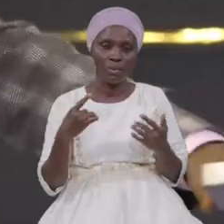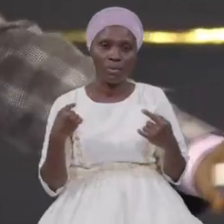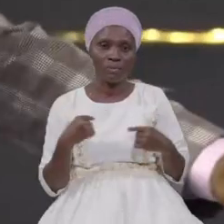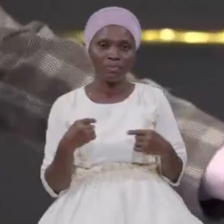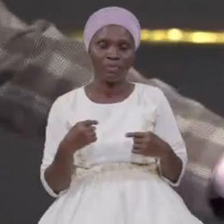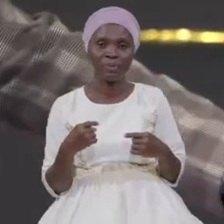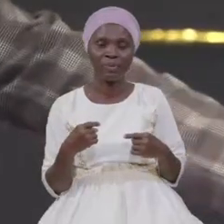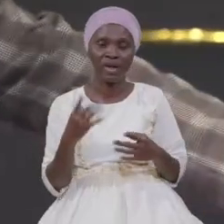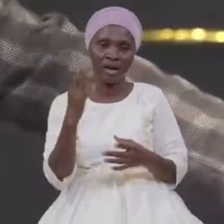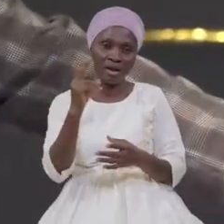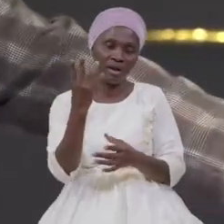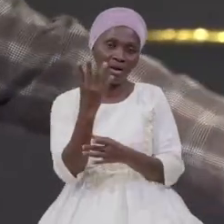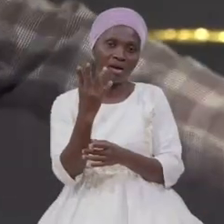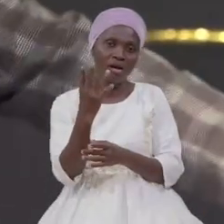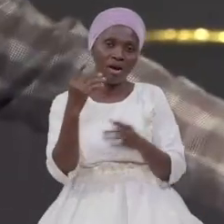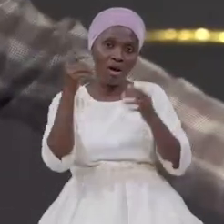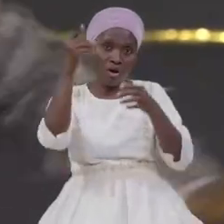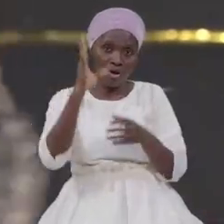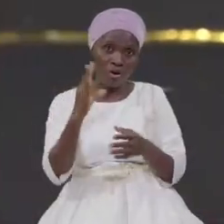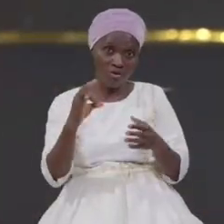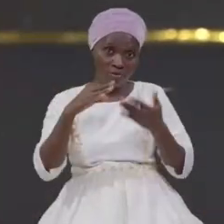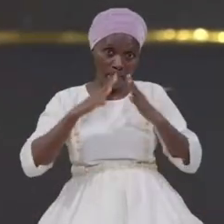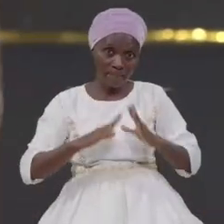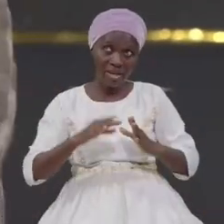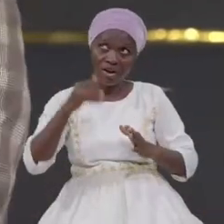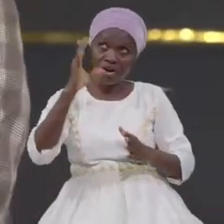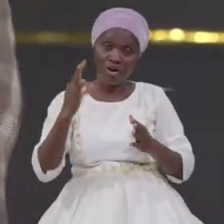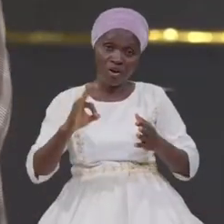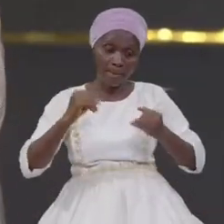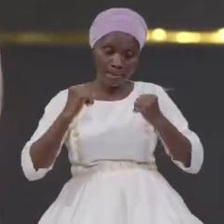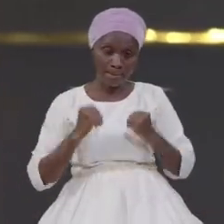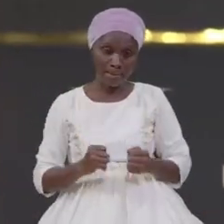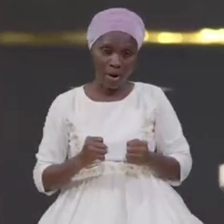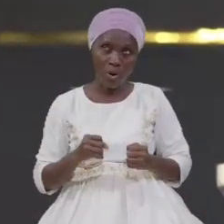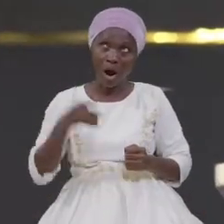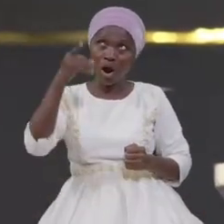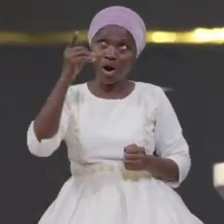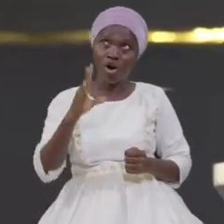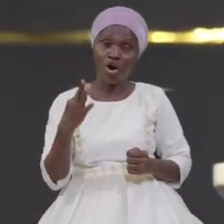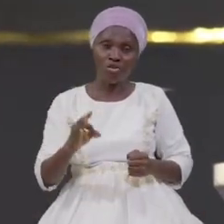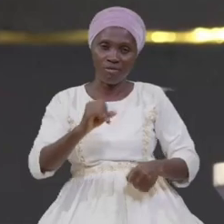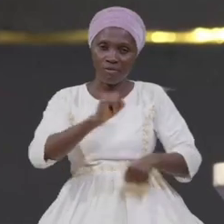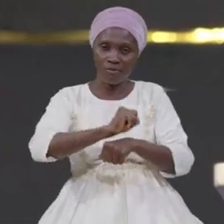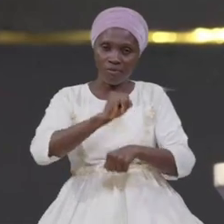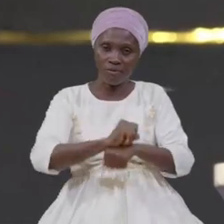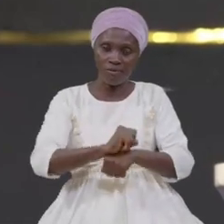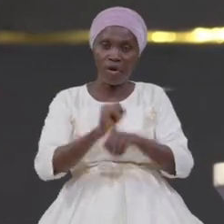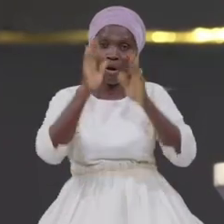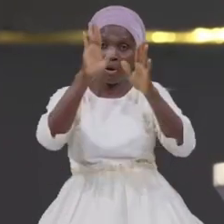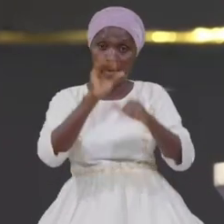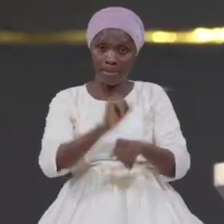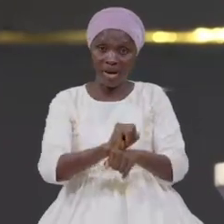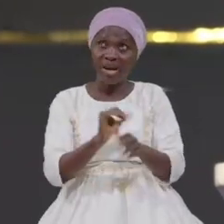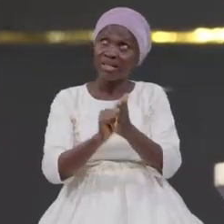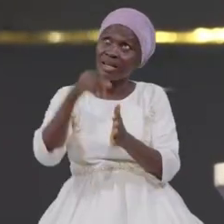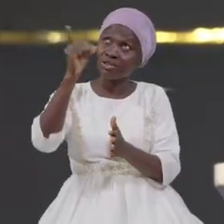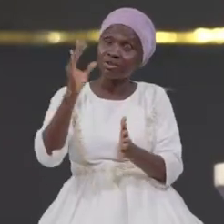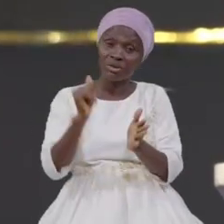paix, le Dieu de puissance, le Dieu de but, le Dieu d'accomplissement, ce Dieu qui ne peut